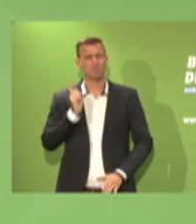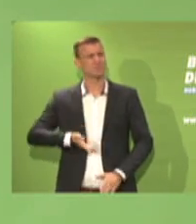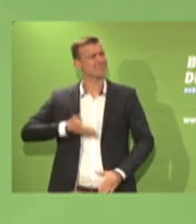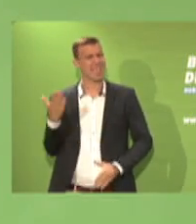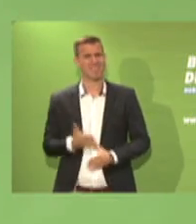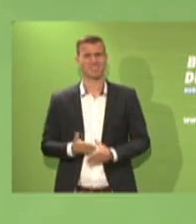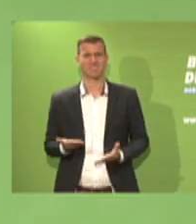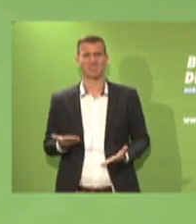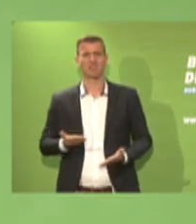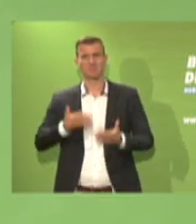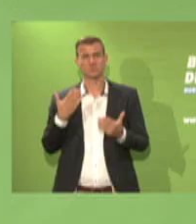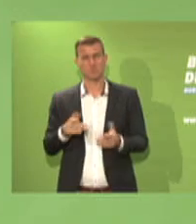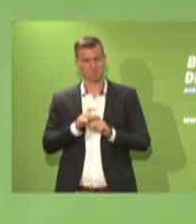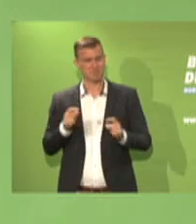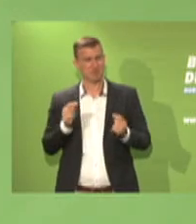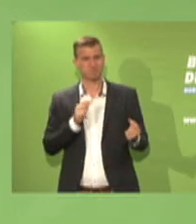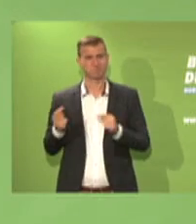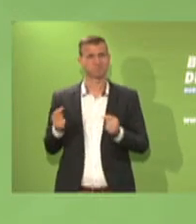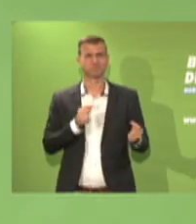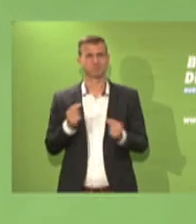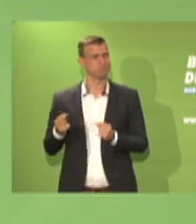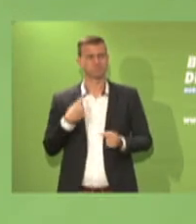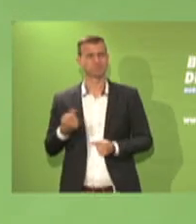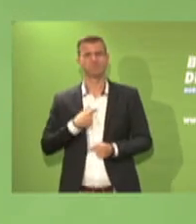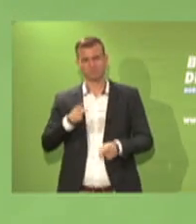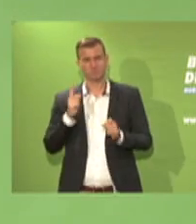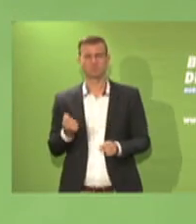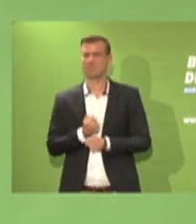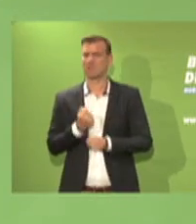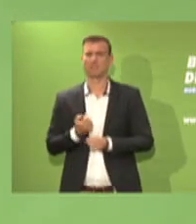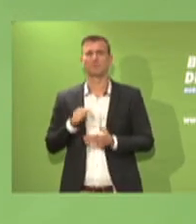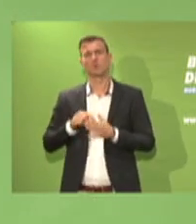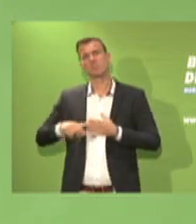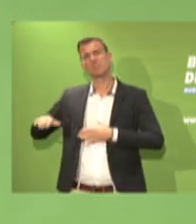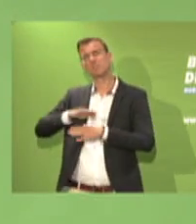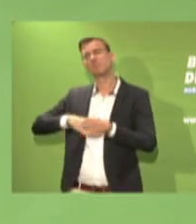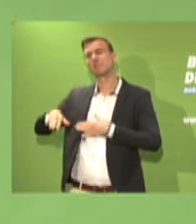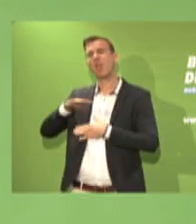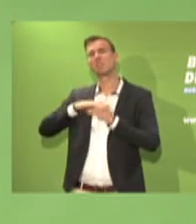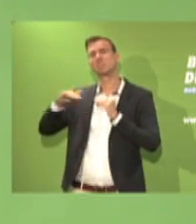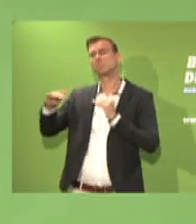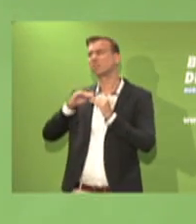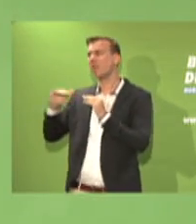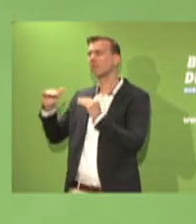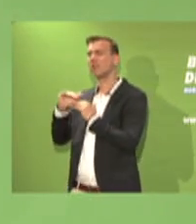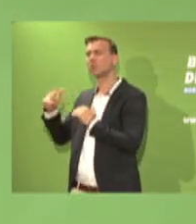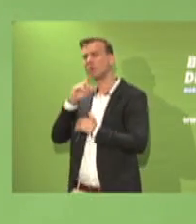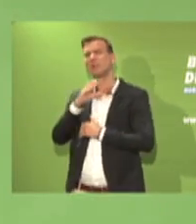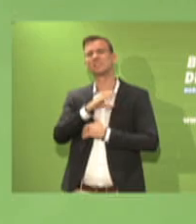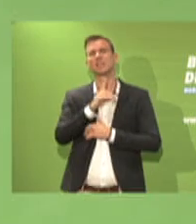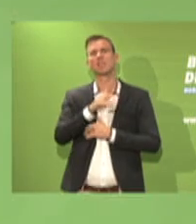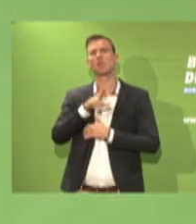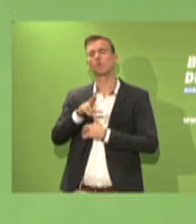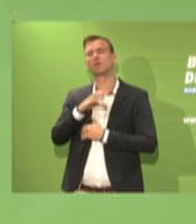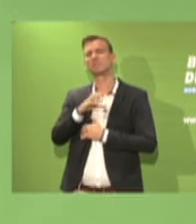Wir werden diese Auseinandersetzung zu führen haben, denn es gibt im ländlichen Raum die Auseinandersetzung nur zwischen CDU, CSU und